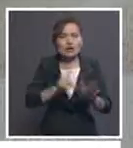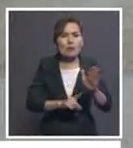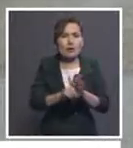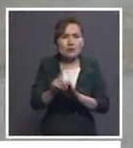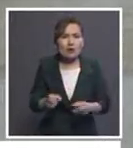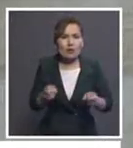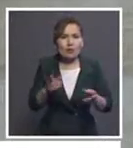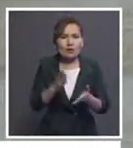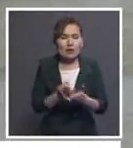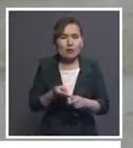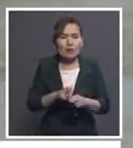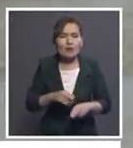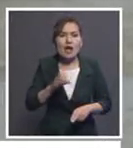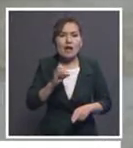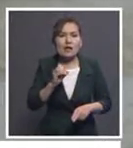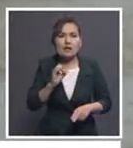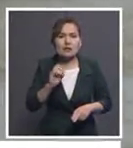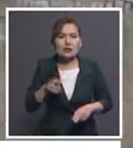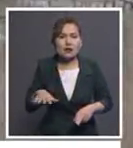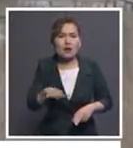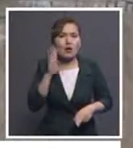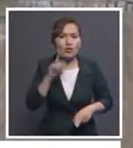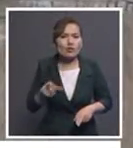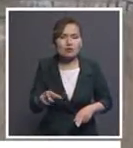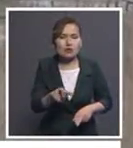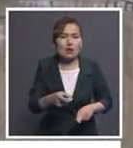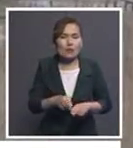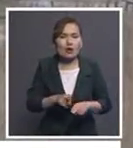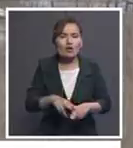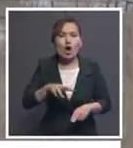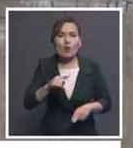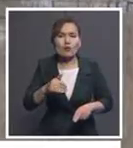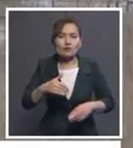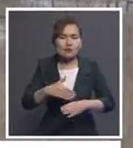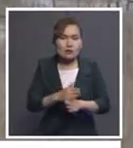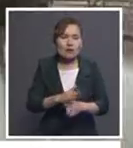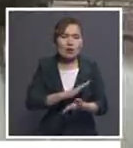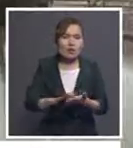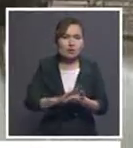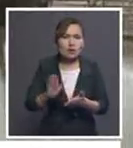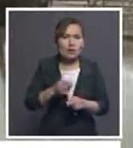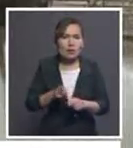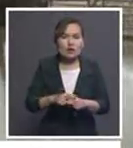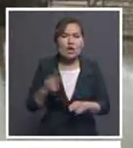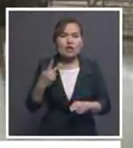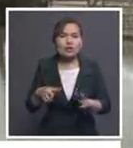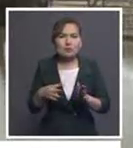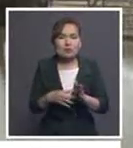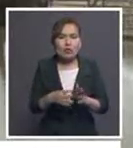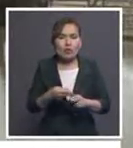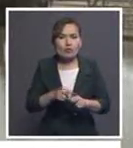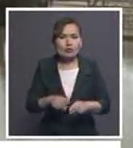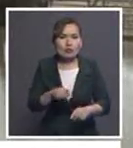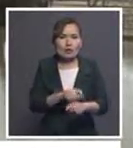дейді мамандар. Қазір Есіл өзендегі мұз қабатының қалыңдығы кей жерлерде 79 сантиметрге дейін барады. Ал Сергеевка су қоймасындағы су